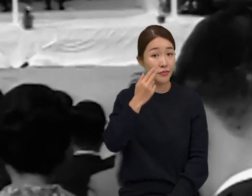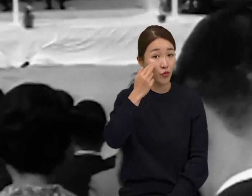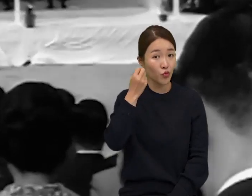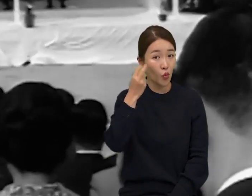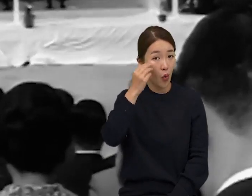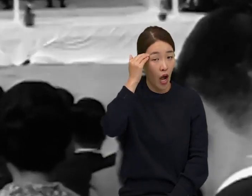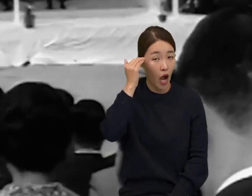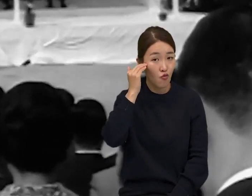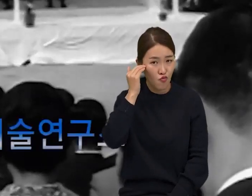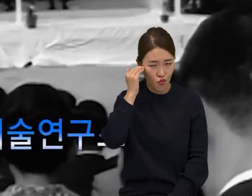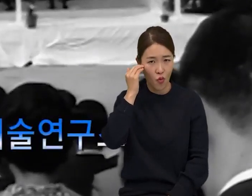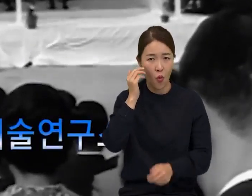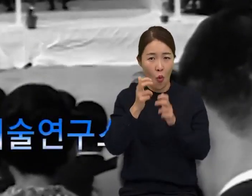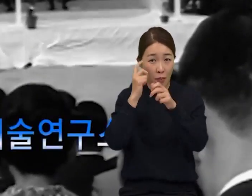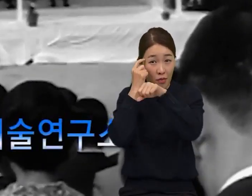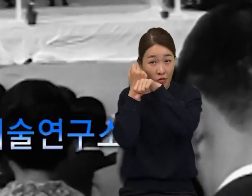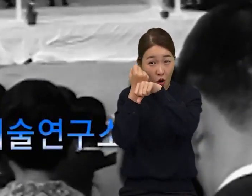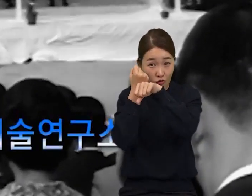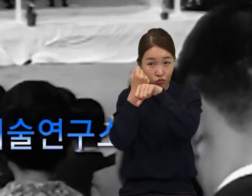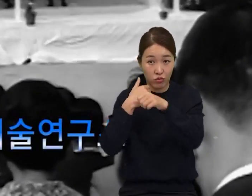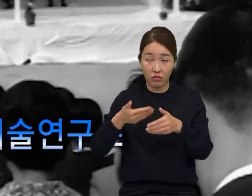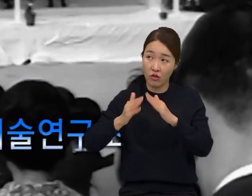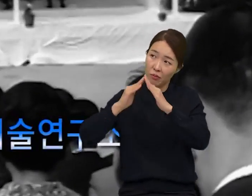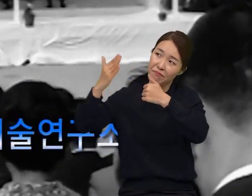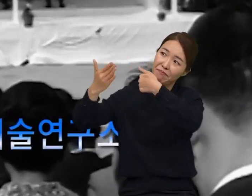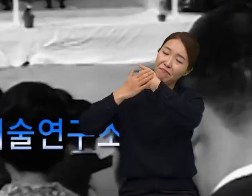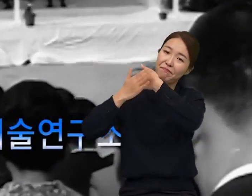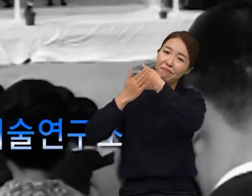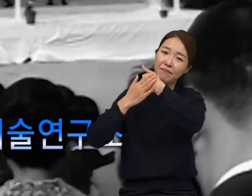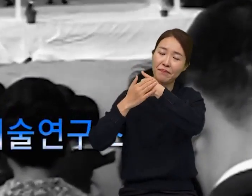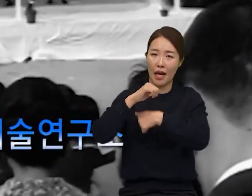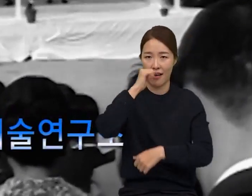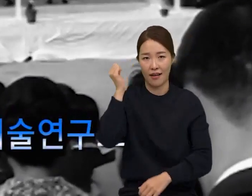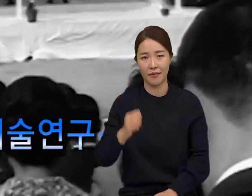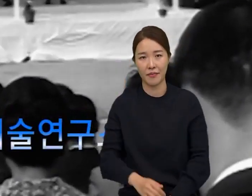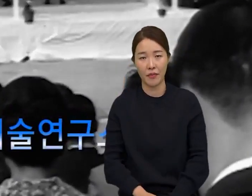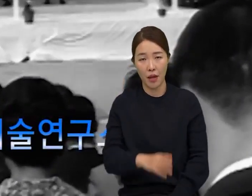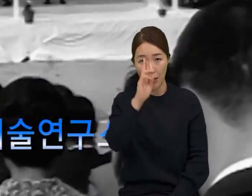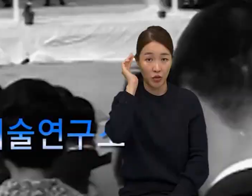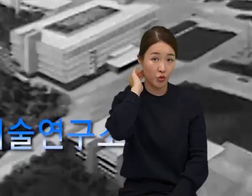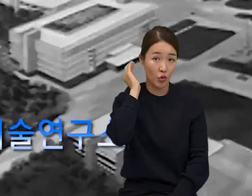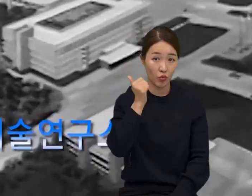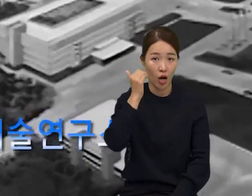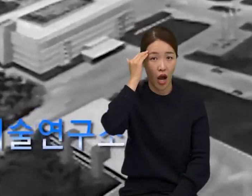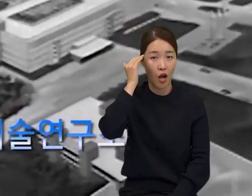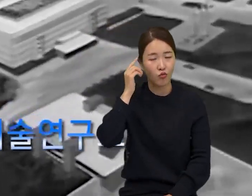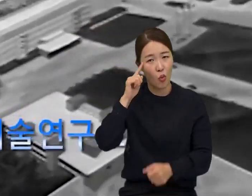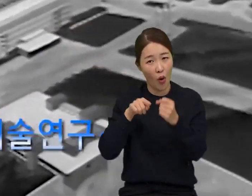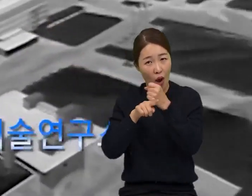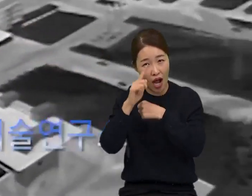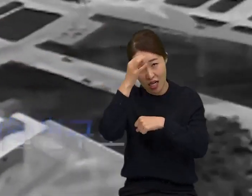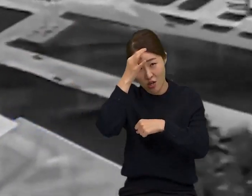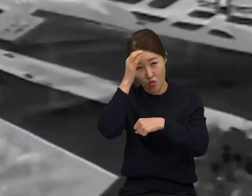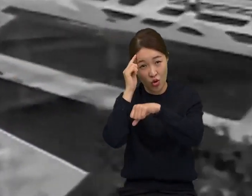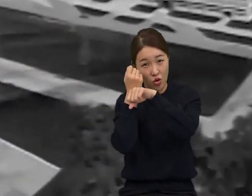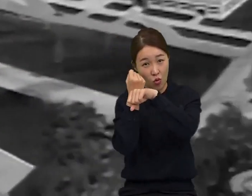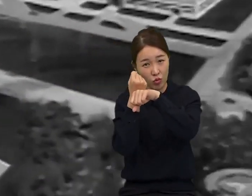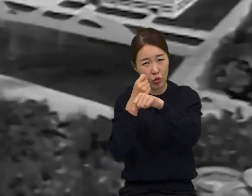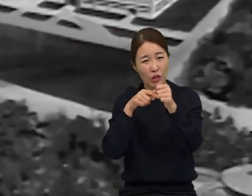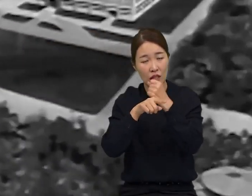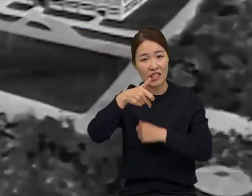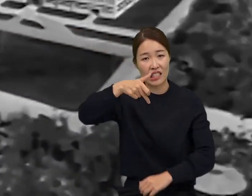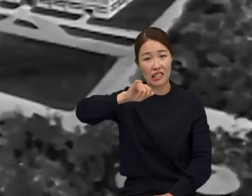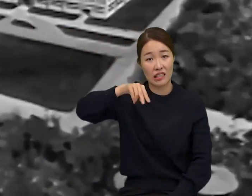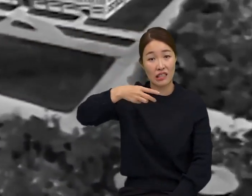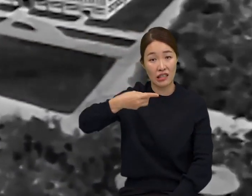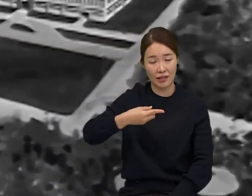미국은 또 한국에게 공업연구소의 설립도 지원했다. 박정희 정부는 한국과학기술연구소,